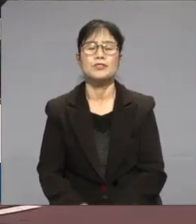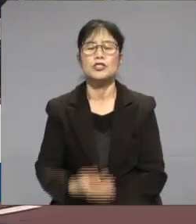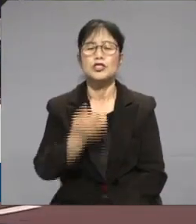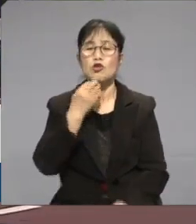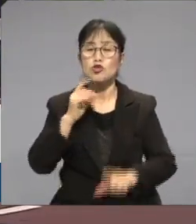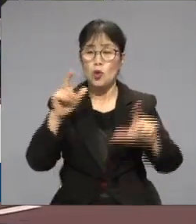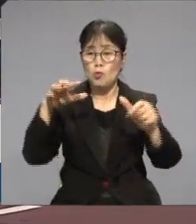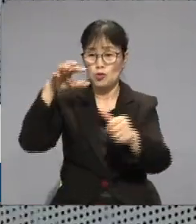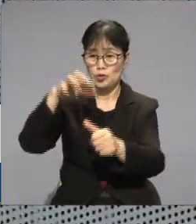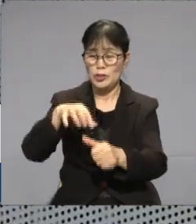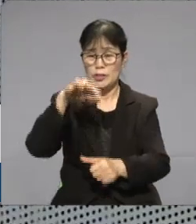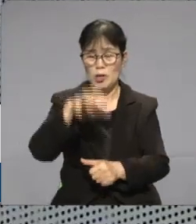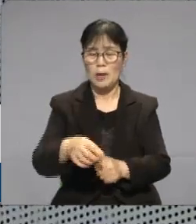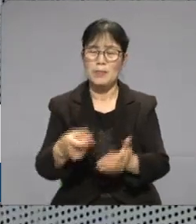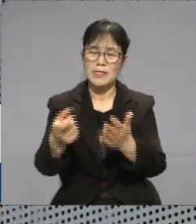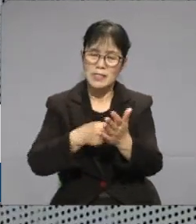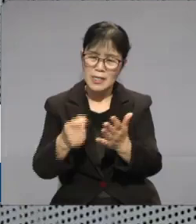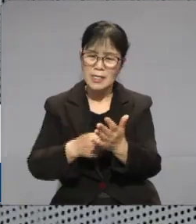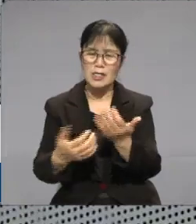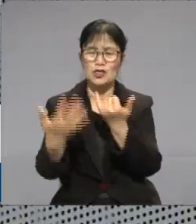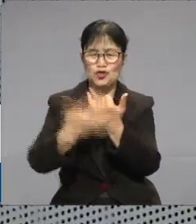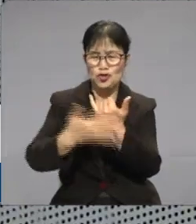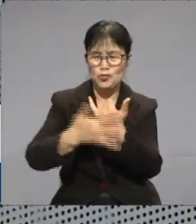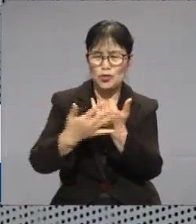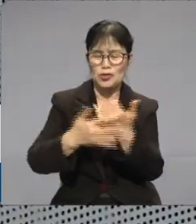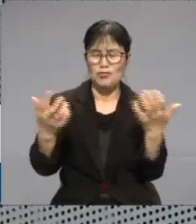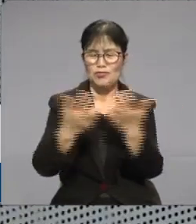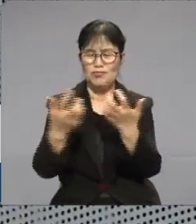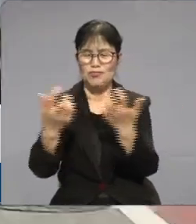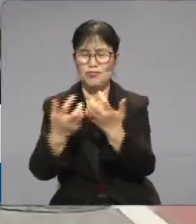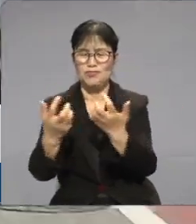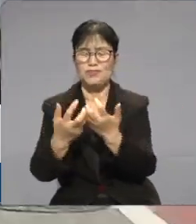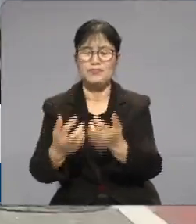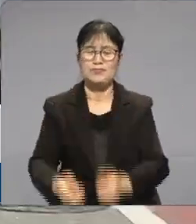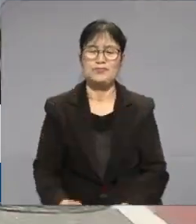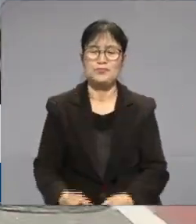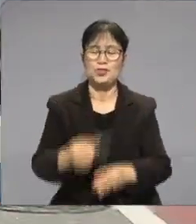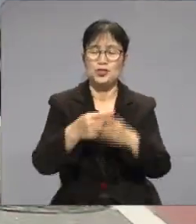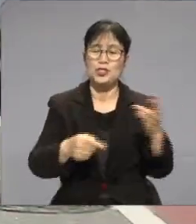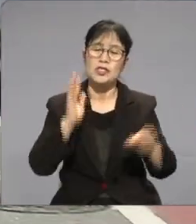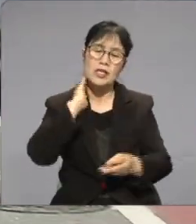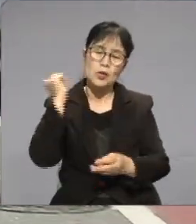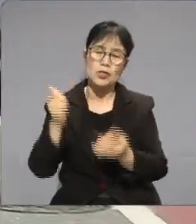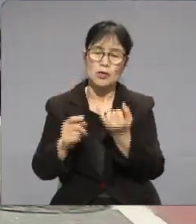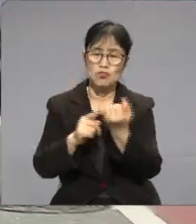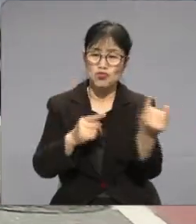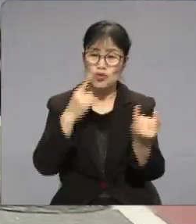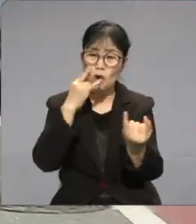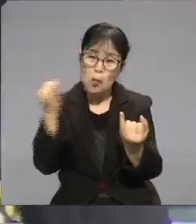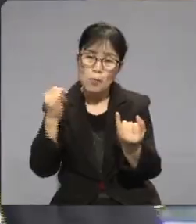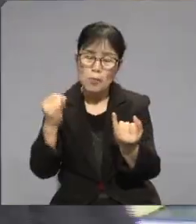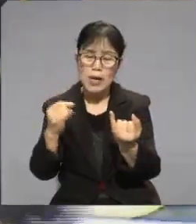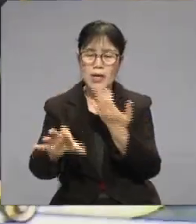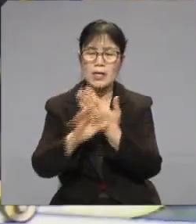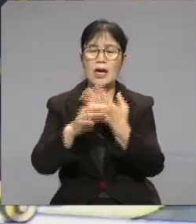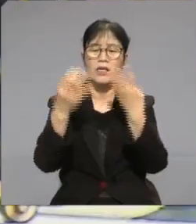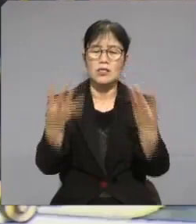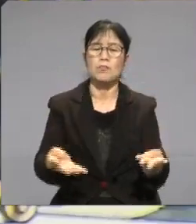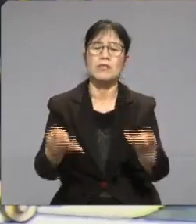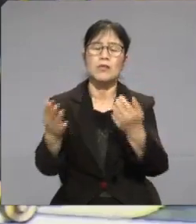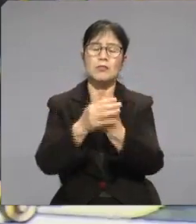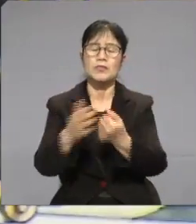서울 동부구치소 앞이 취재진과 유튜버들로 가득 찼습니다. 윤석열 대통령 장모 최은순 씨 가석방